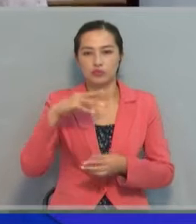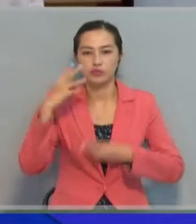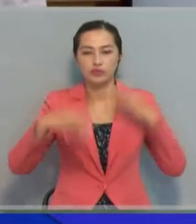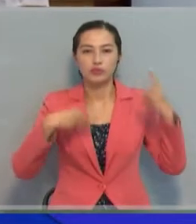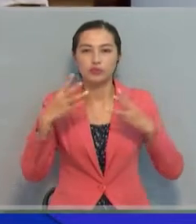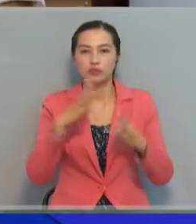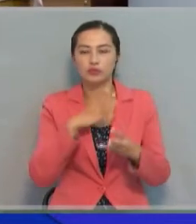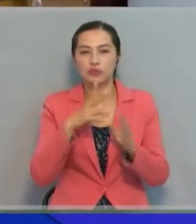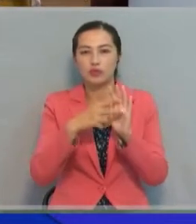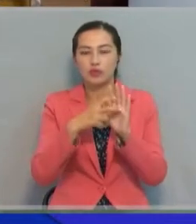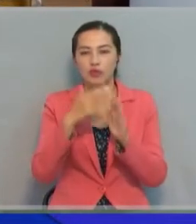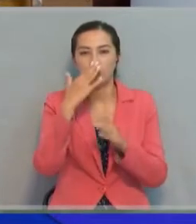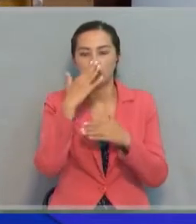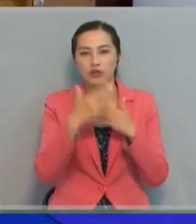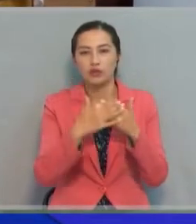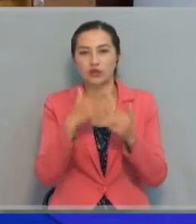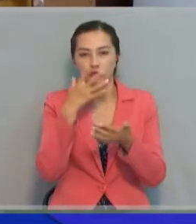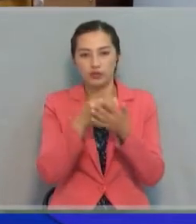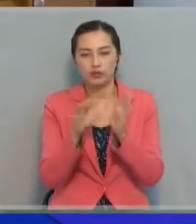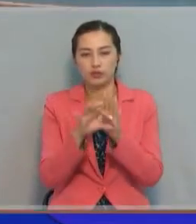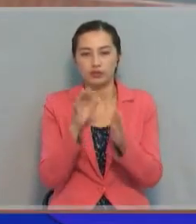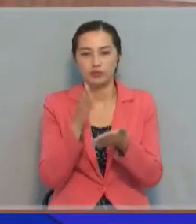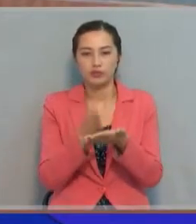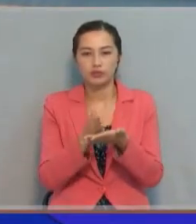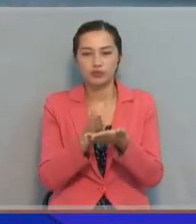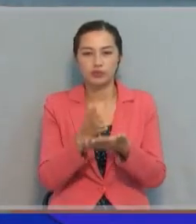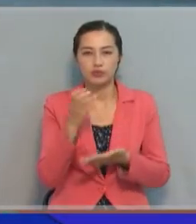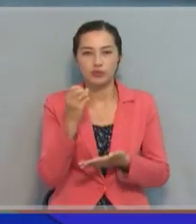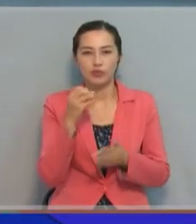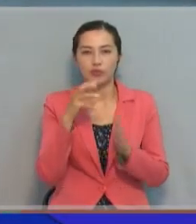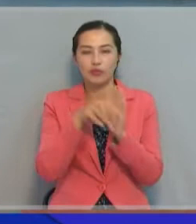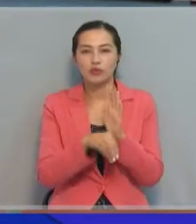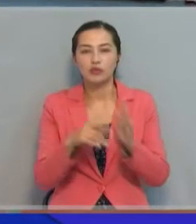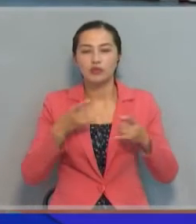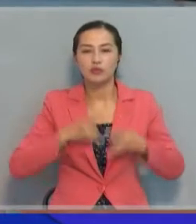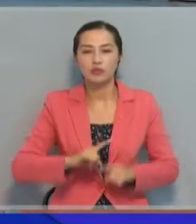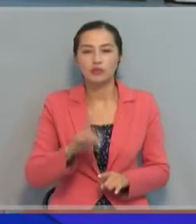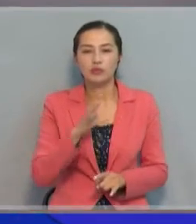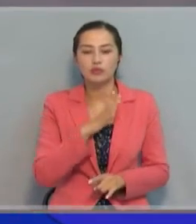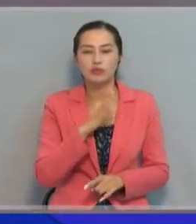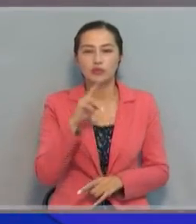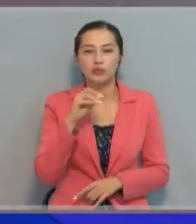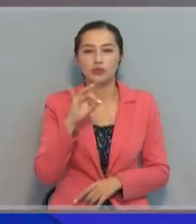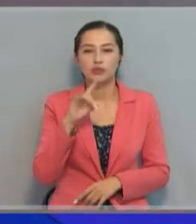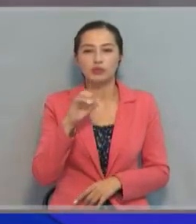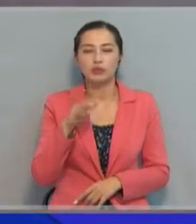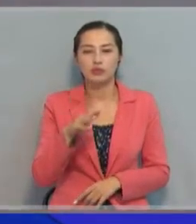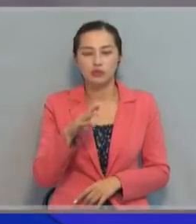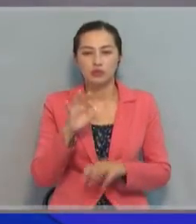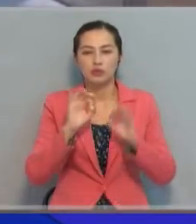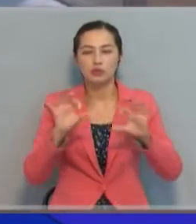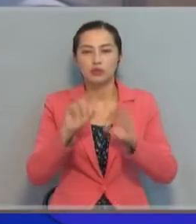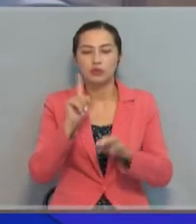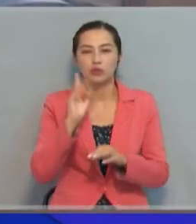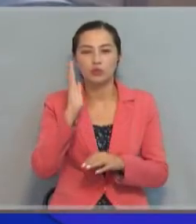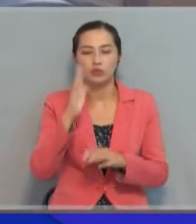Мұнда бүгін 800-ден астам азамат өз таңдауын жасайды деп күтілуде. Осы ауылда туып өскен Перизат Әлімбекова болашаққа зор үмітпен қарайтынын айтып,